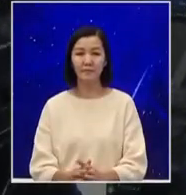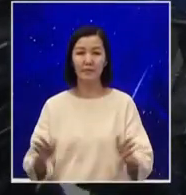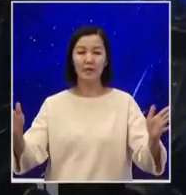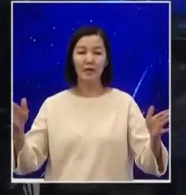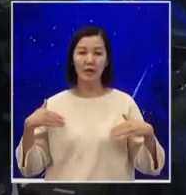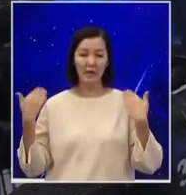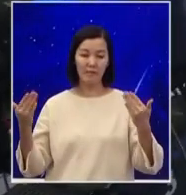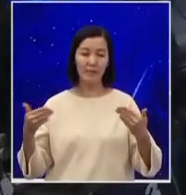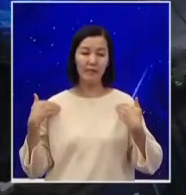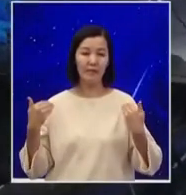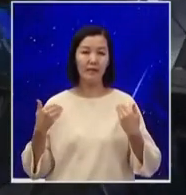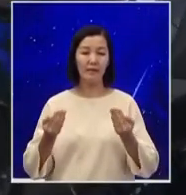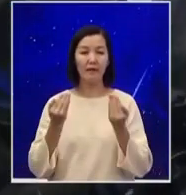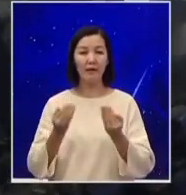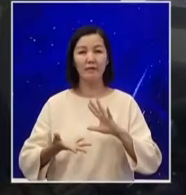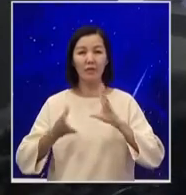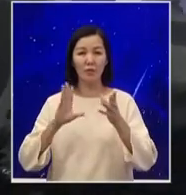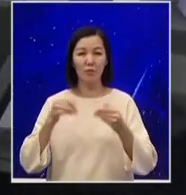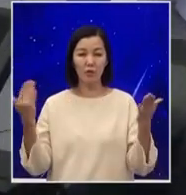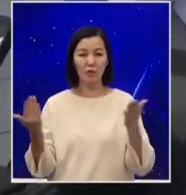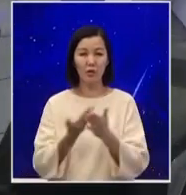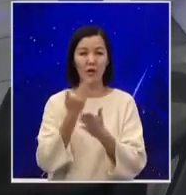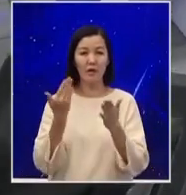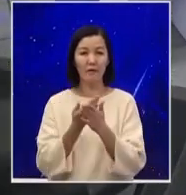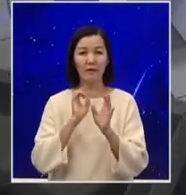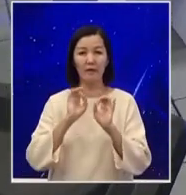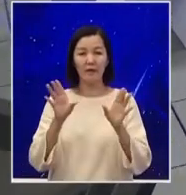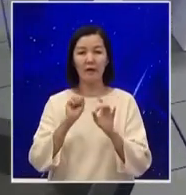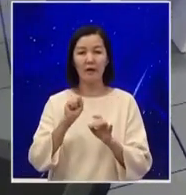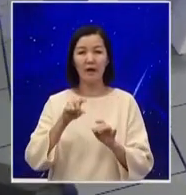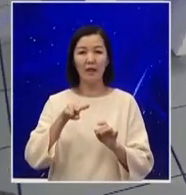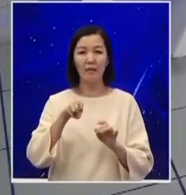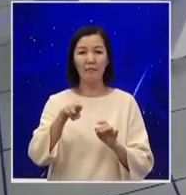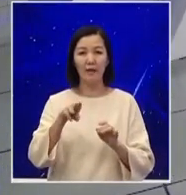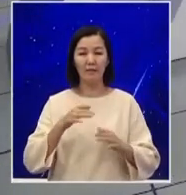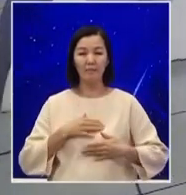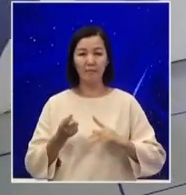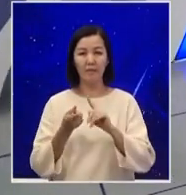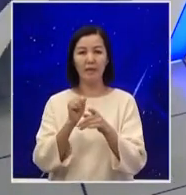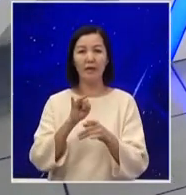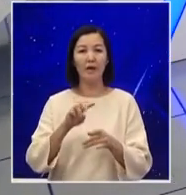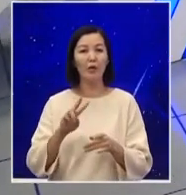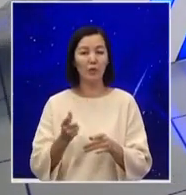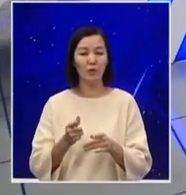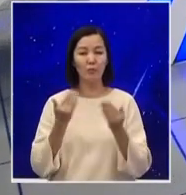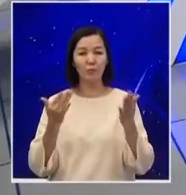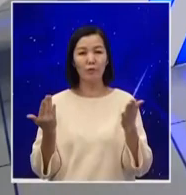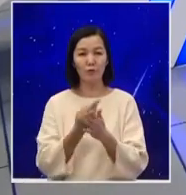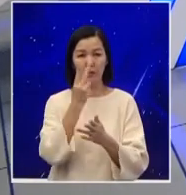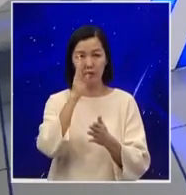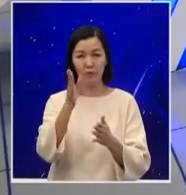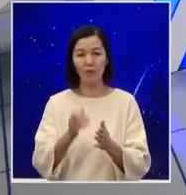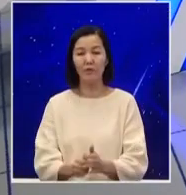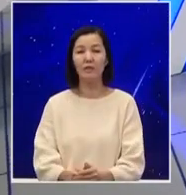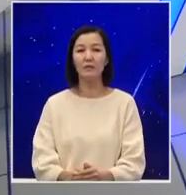Ассаламу алейкум, қадірменді көрермен. Эфирде қорытынды жаңалықтар, студияда Алмат Хамид, сурд аудармада Айгүл Жұмашқызы. Бүгін